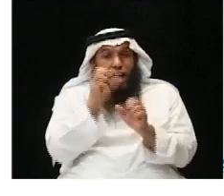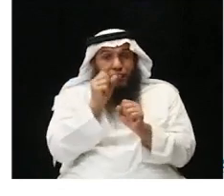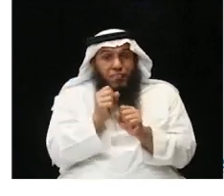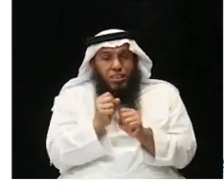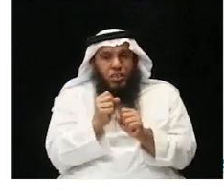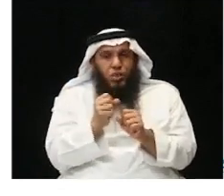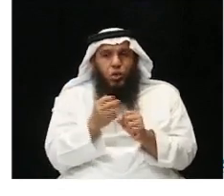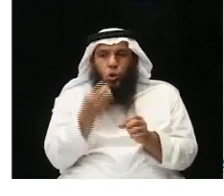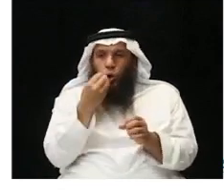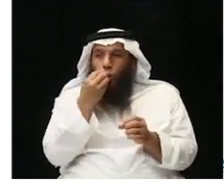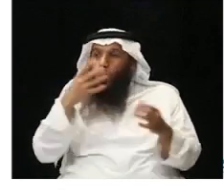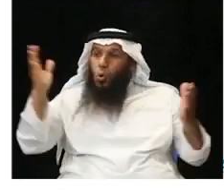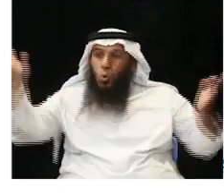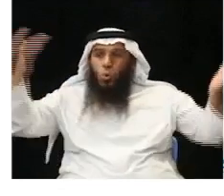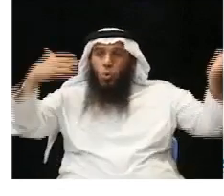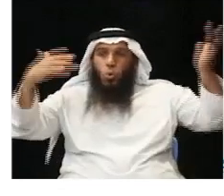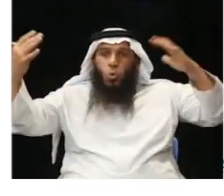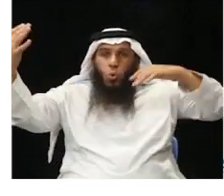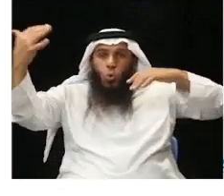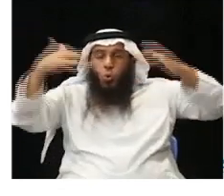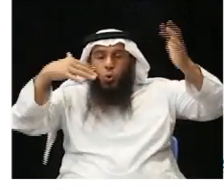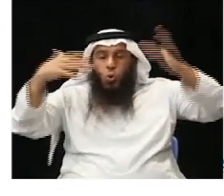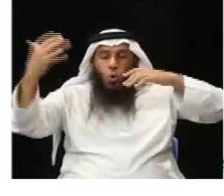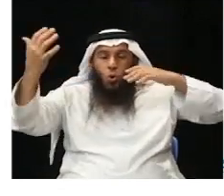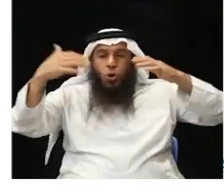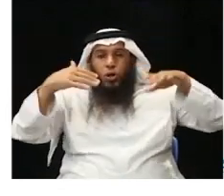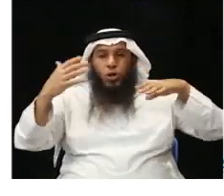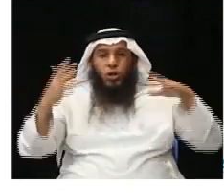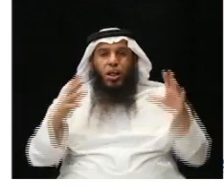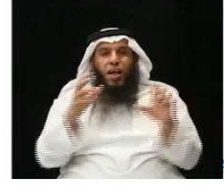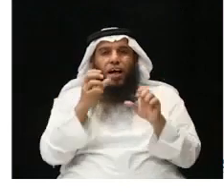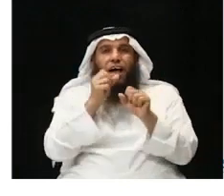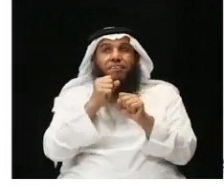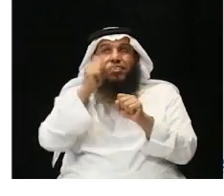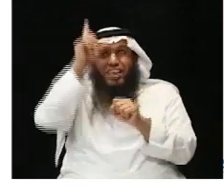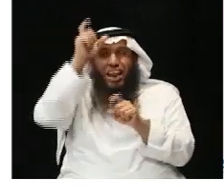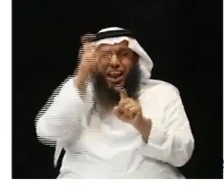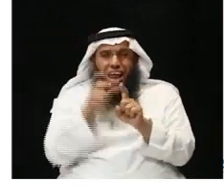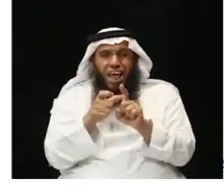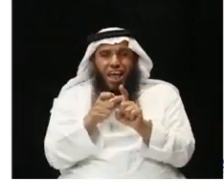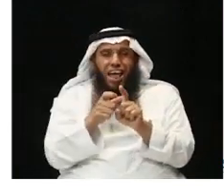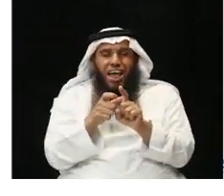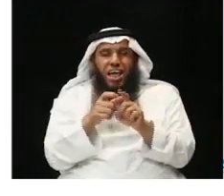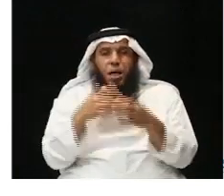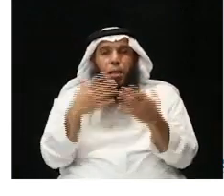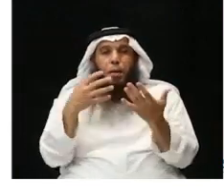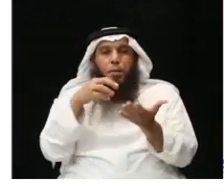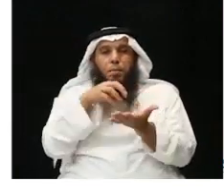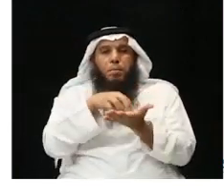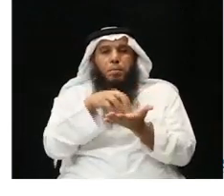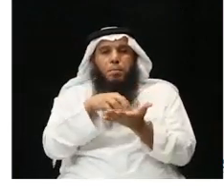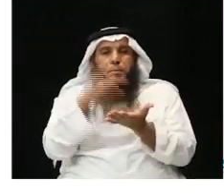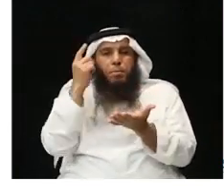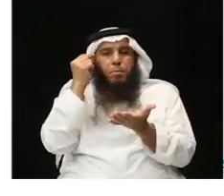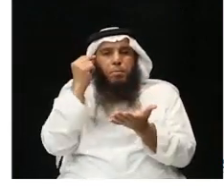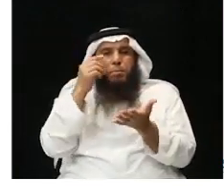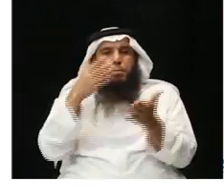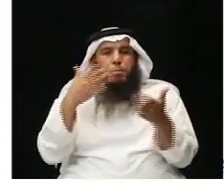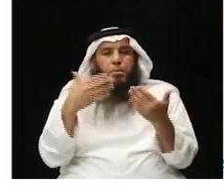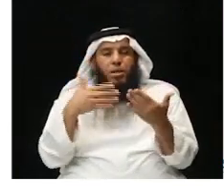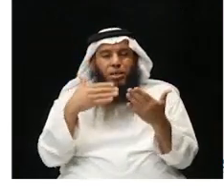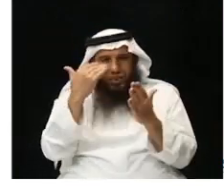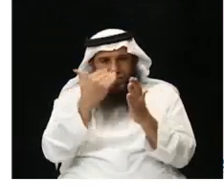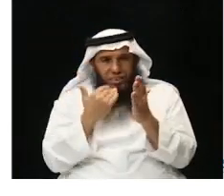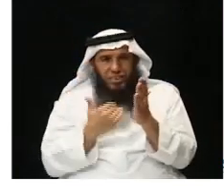يجبى إليه ثمرات كل شيء ومحفوظ بحفظ الله سبحانه وتعالى له. سيأتينا إن شاء الله